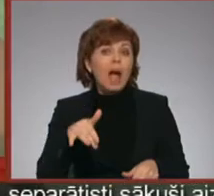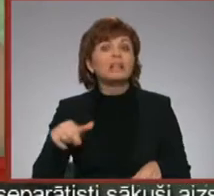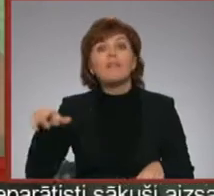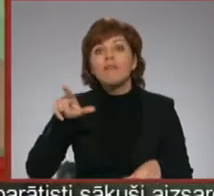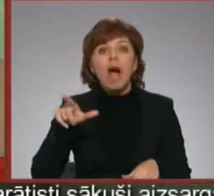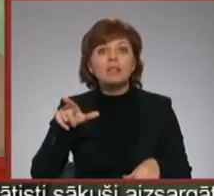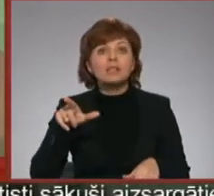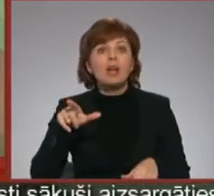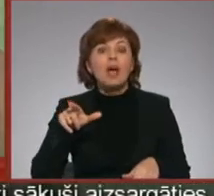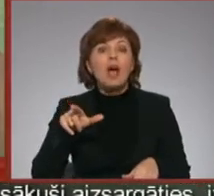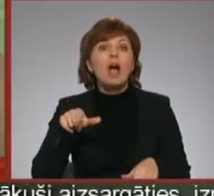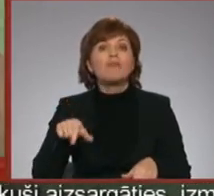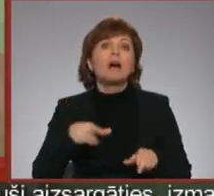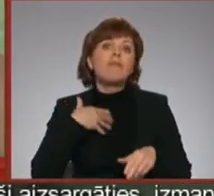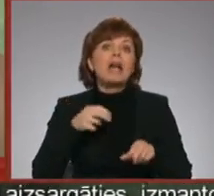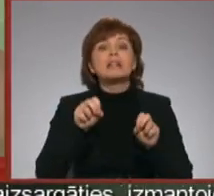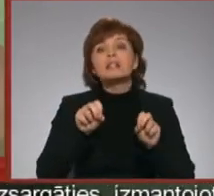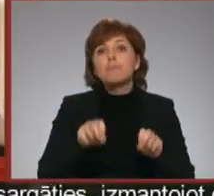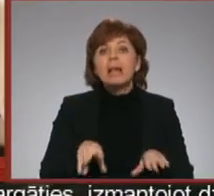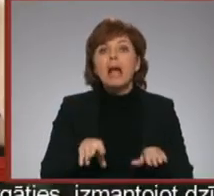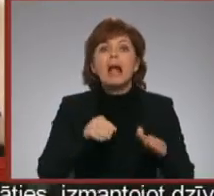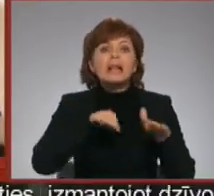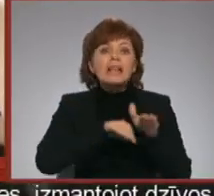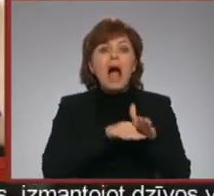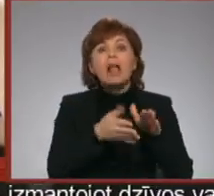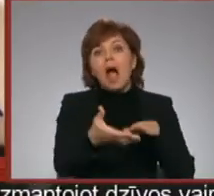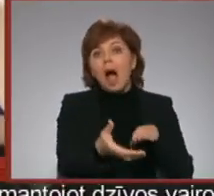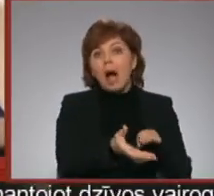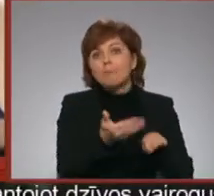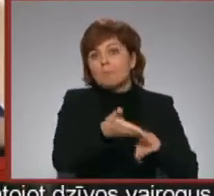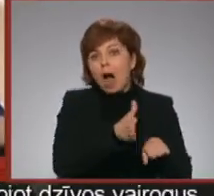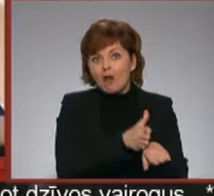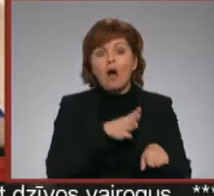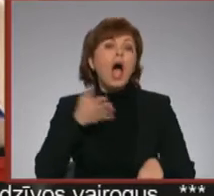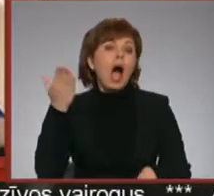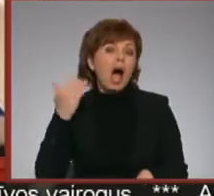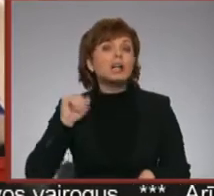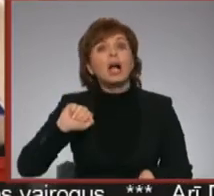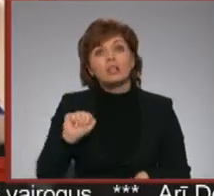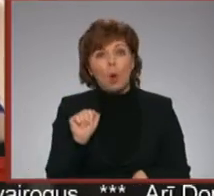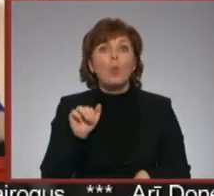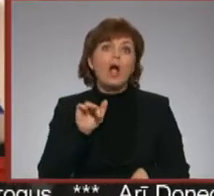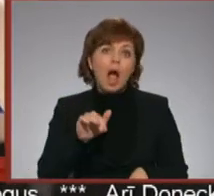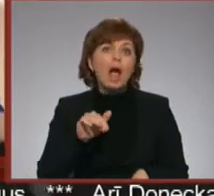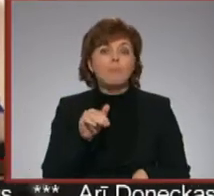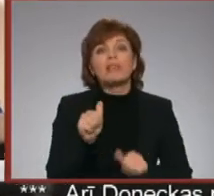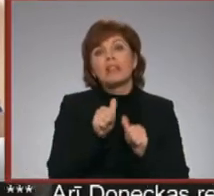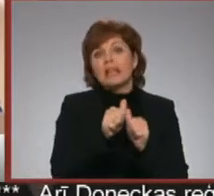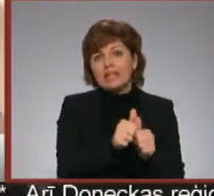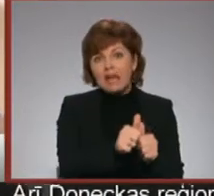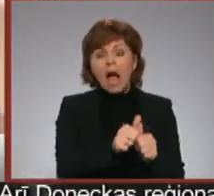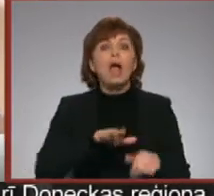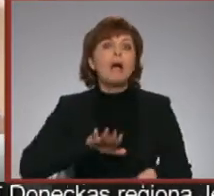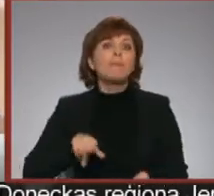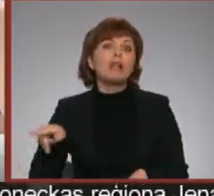nekur viņam speciāli ielikt viņa apavos. Agrāk es gāju kopā ar draugu, man draugs nāca līdzi, bet tad